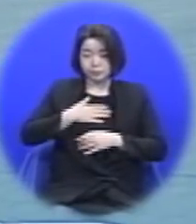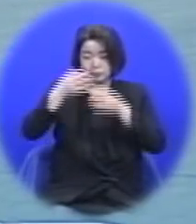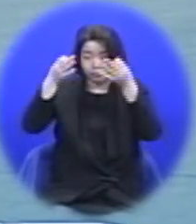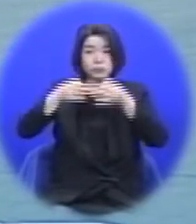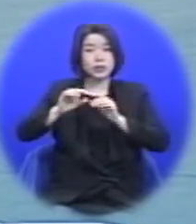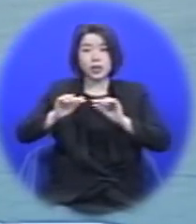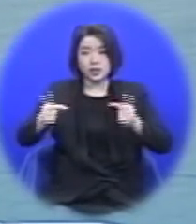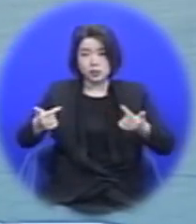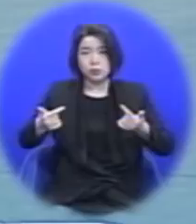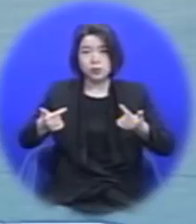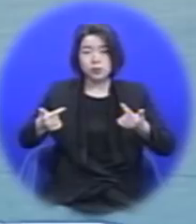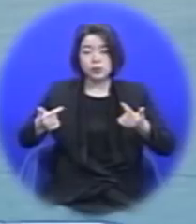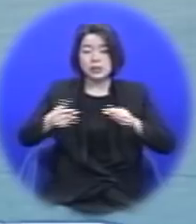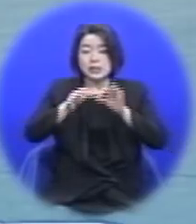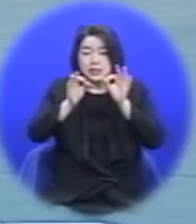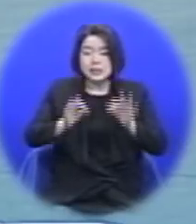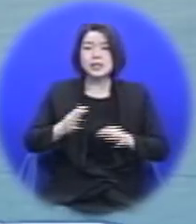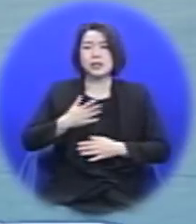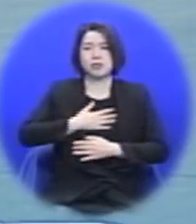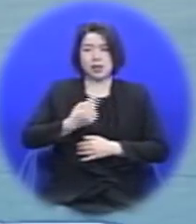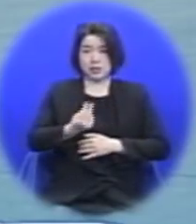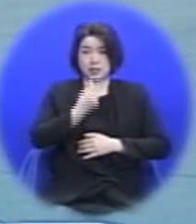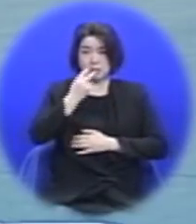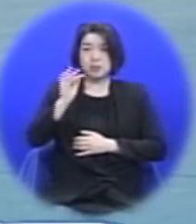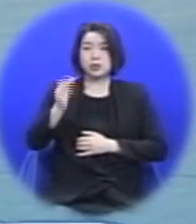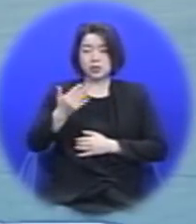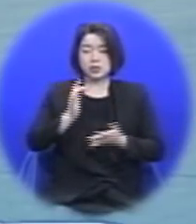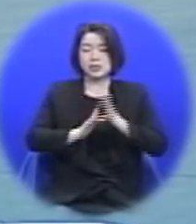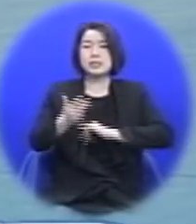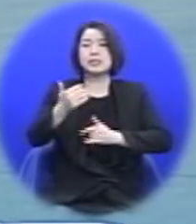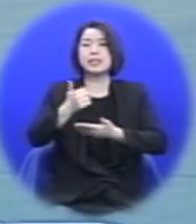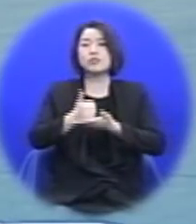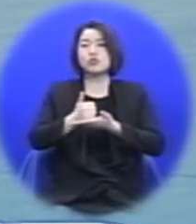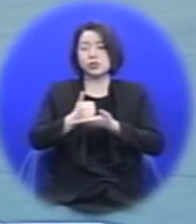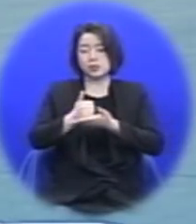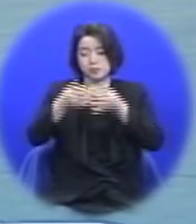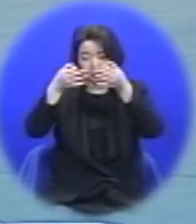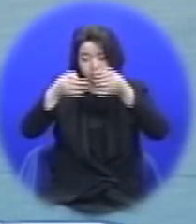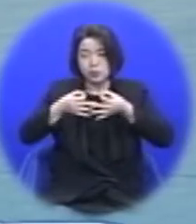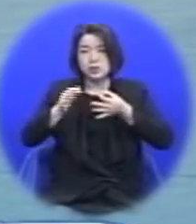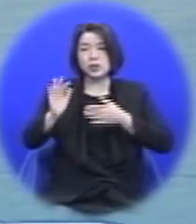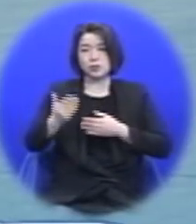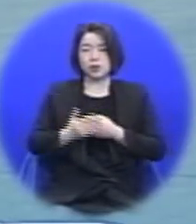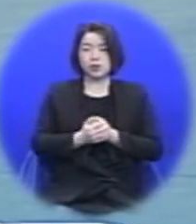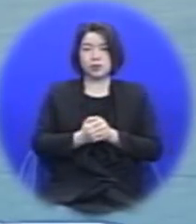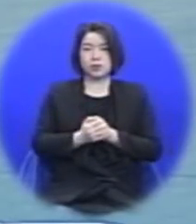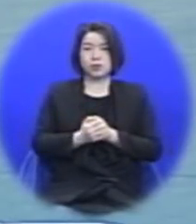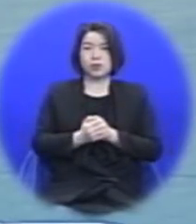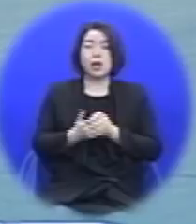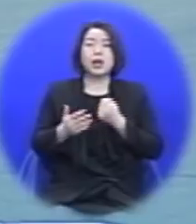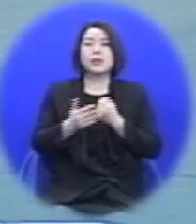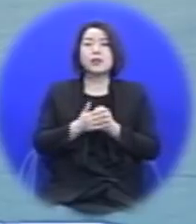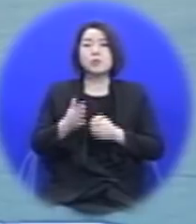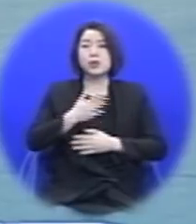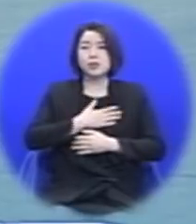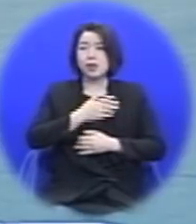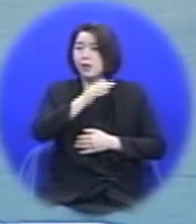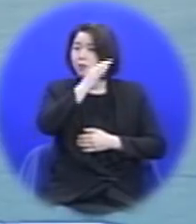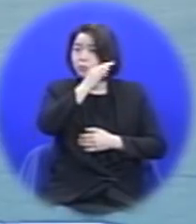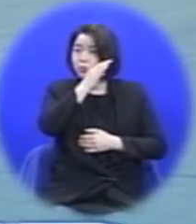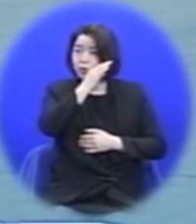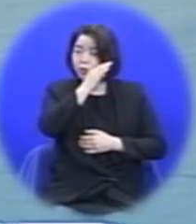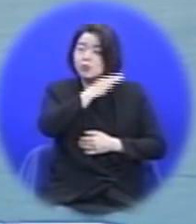아니고 이제는 내 생명이 되신 예수님을 보시게 된, 그러니 내 부끄러운